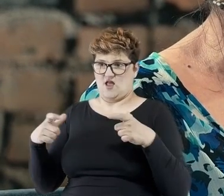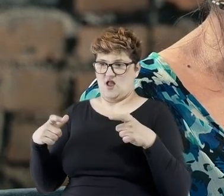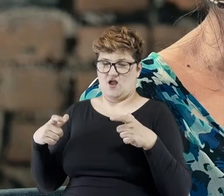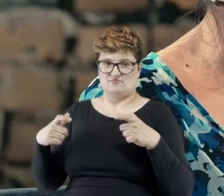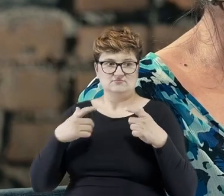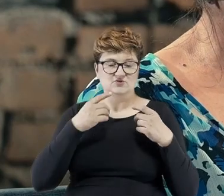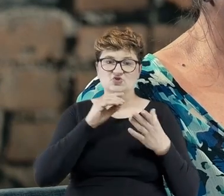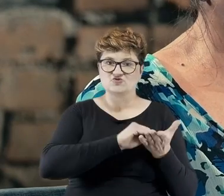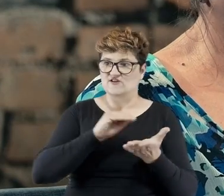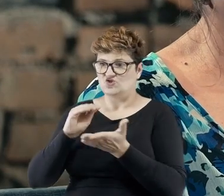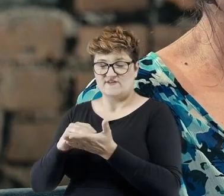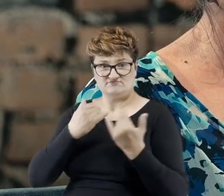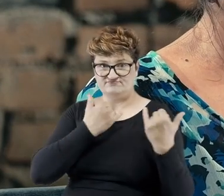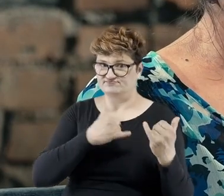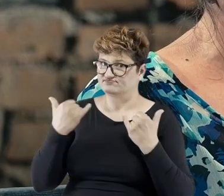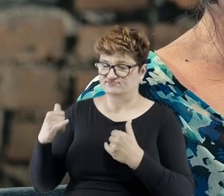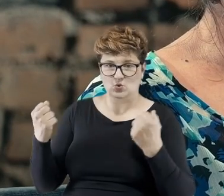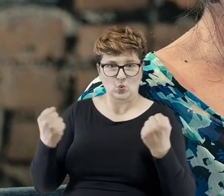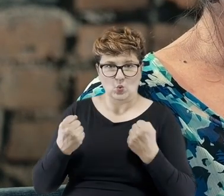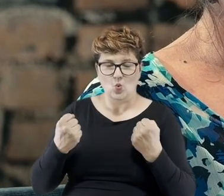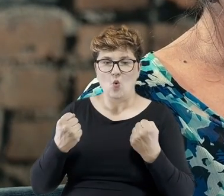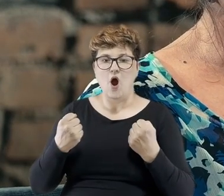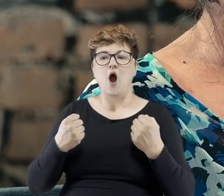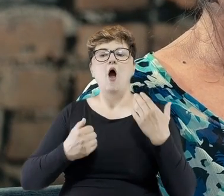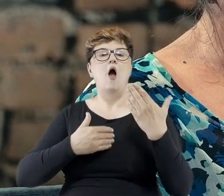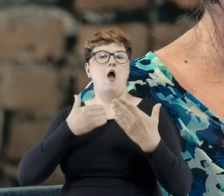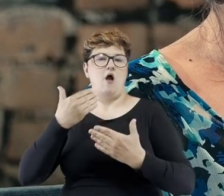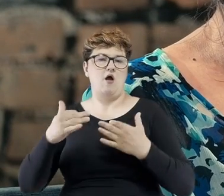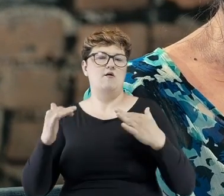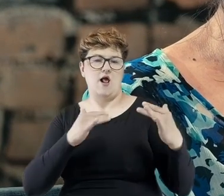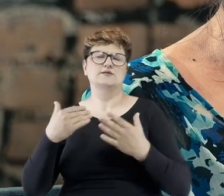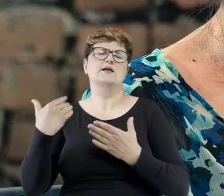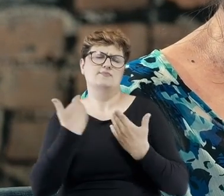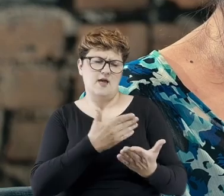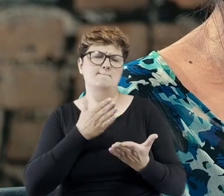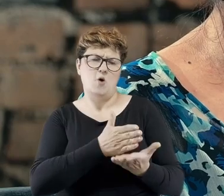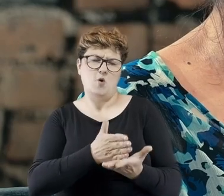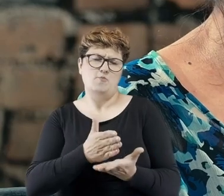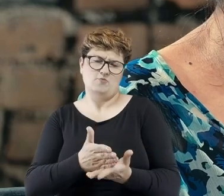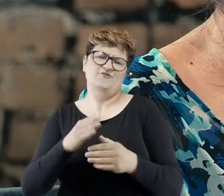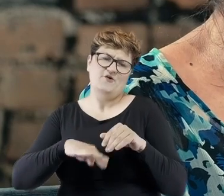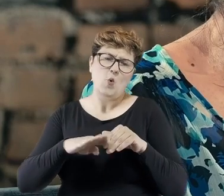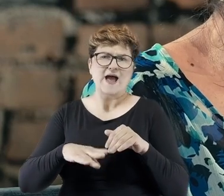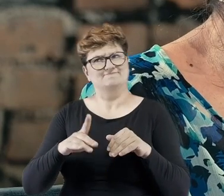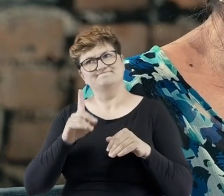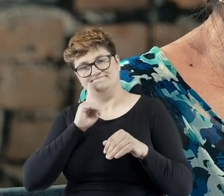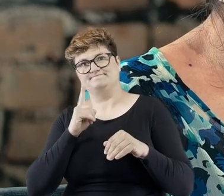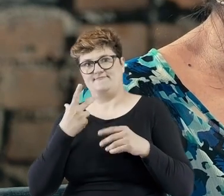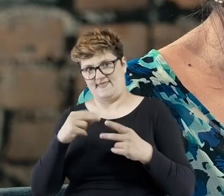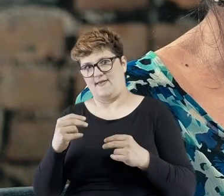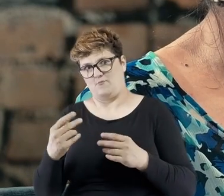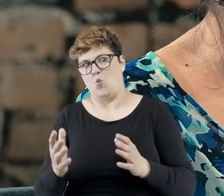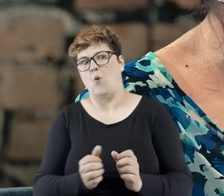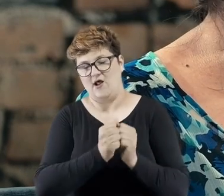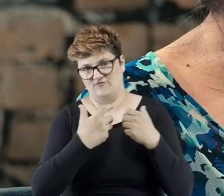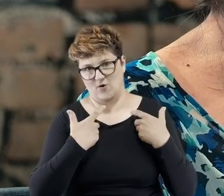kobiet były kompletnie odmienne. A jednocześnie z tej relacji zaczęło, oprócz takiej zwykłej pomocy, też niezwykłej, no bo